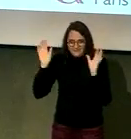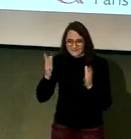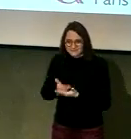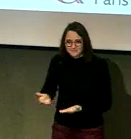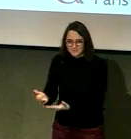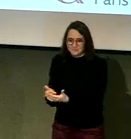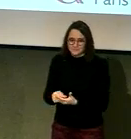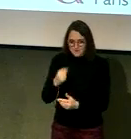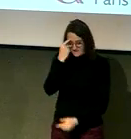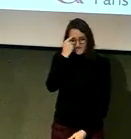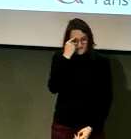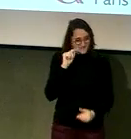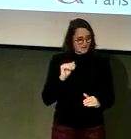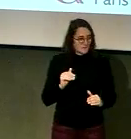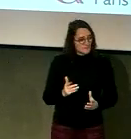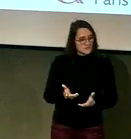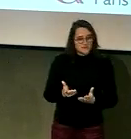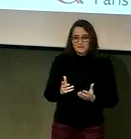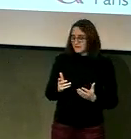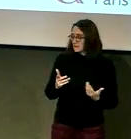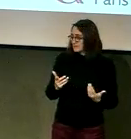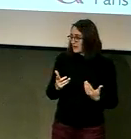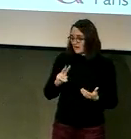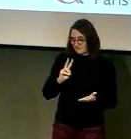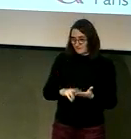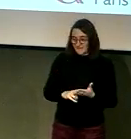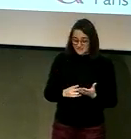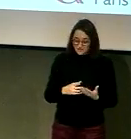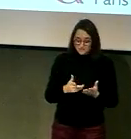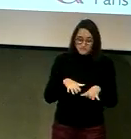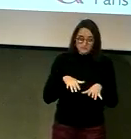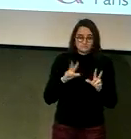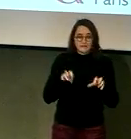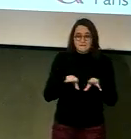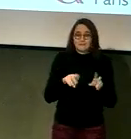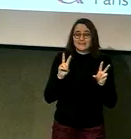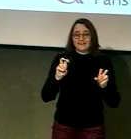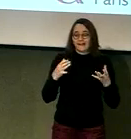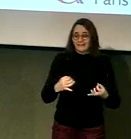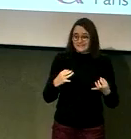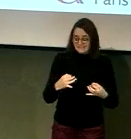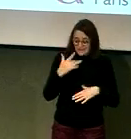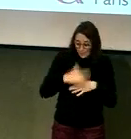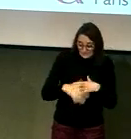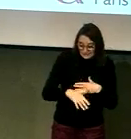développer, faire attention, parce qu'on est encore en retard sur les schémas classiques. Et oui. Ça